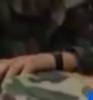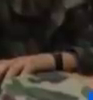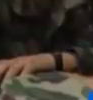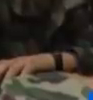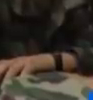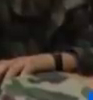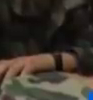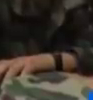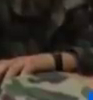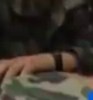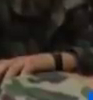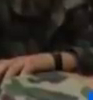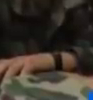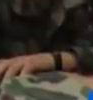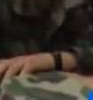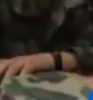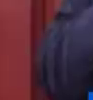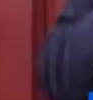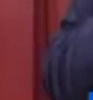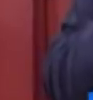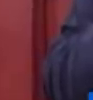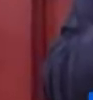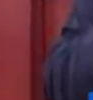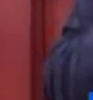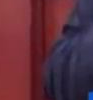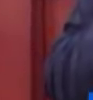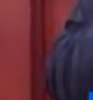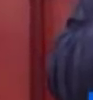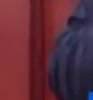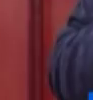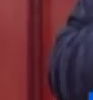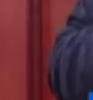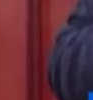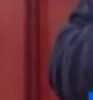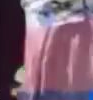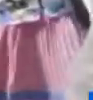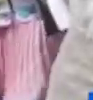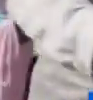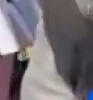шаршы метрге жайылып кетуіне өрт сөндірушілердің сылбырлығы себеп деп есептейді.